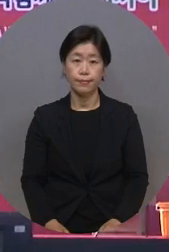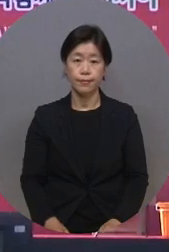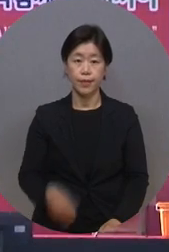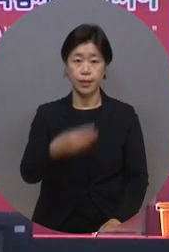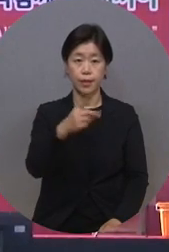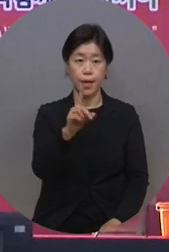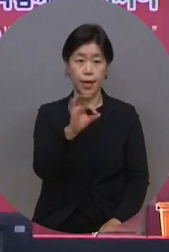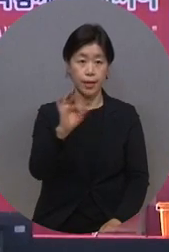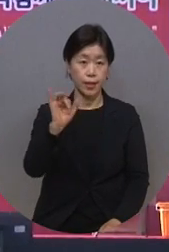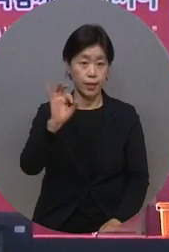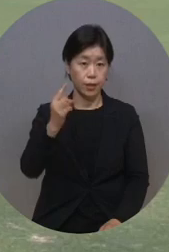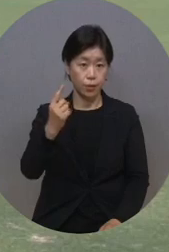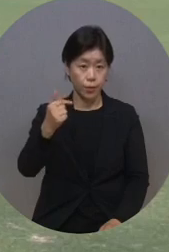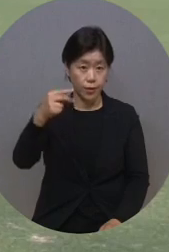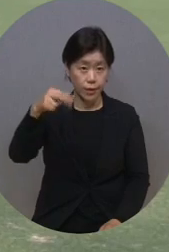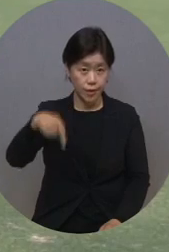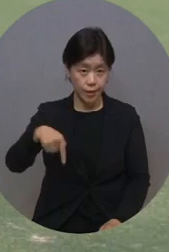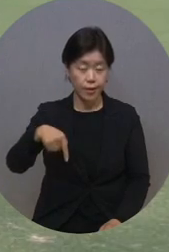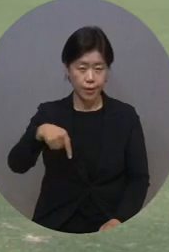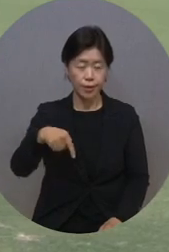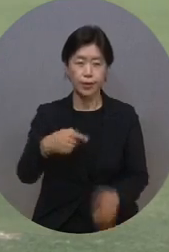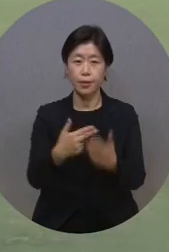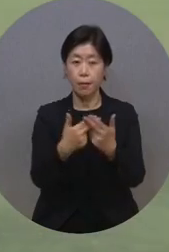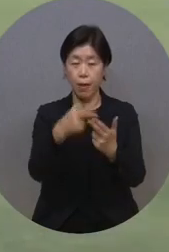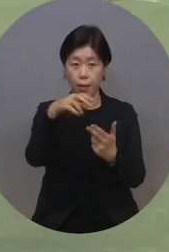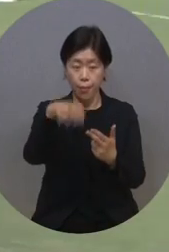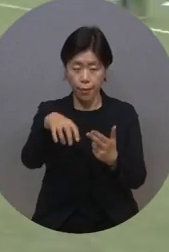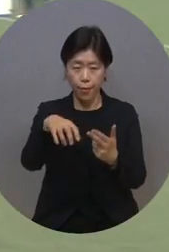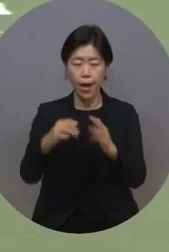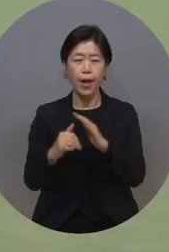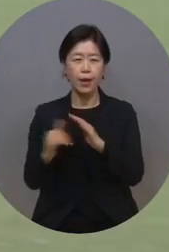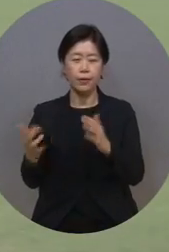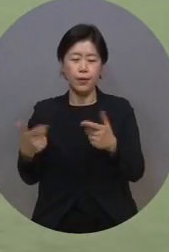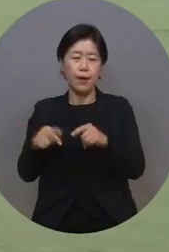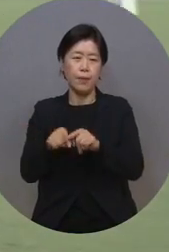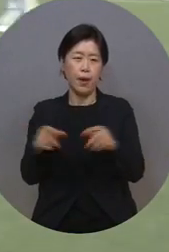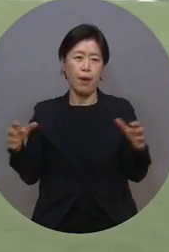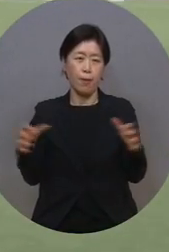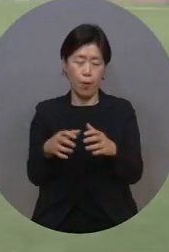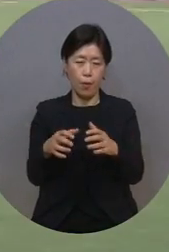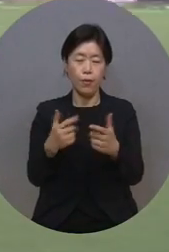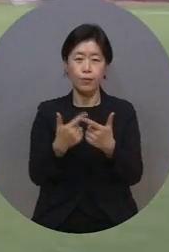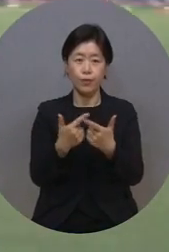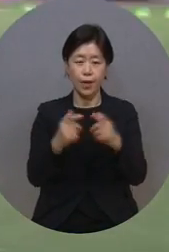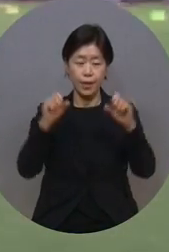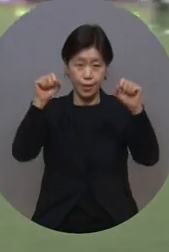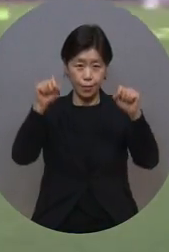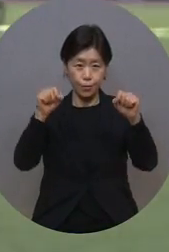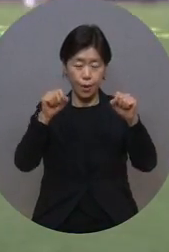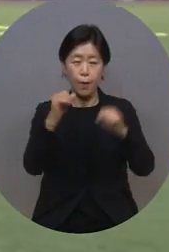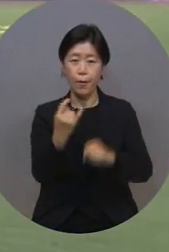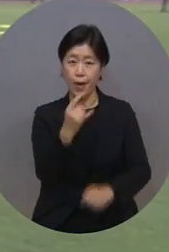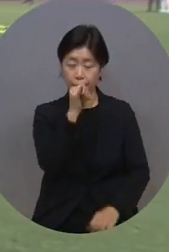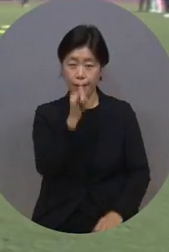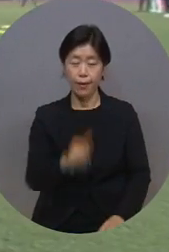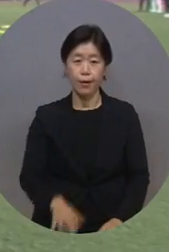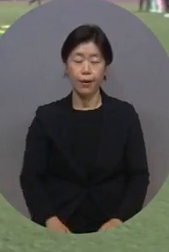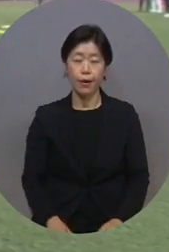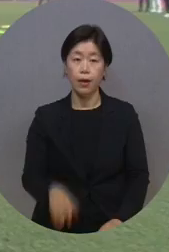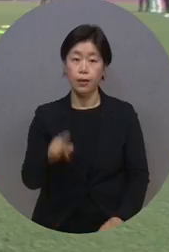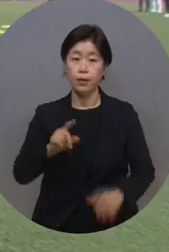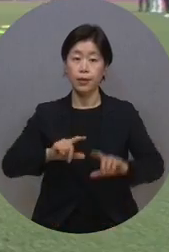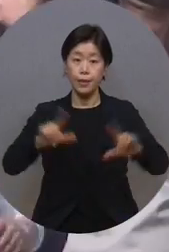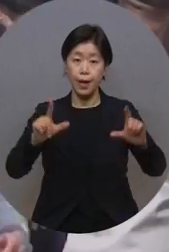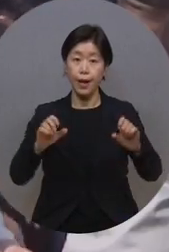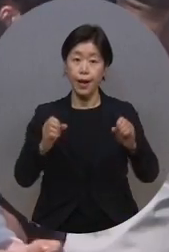라연수 가족 동반 체육대회가 지난 12일 부산시 사직보조경기장에서 열렸습니다. 이날